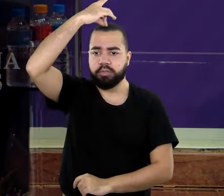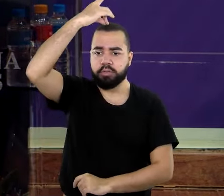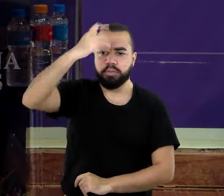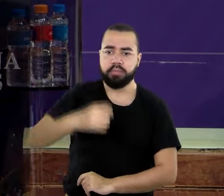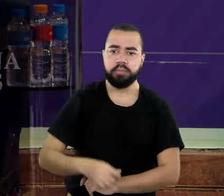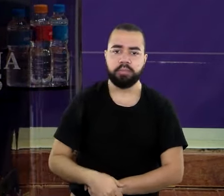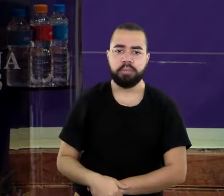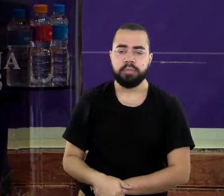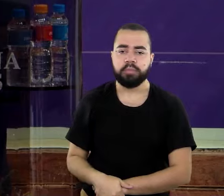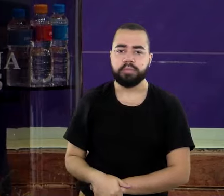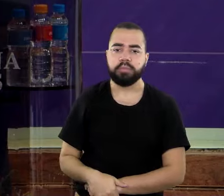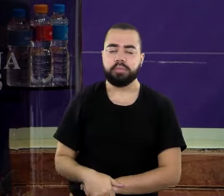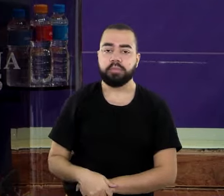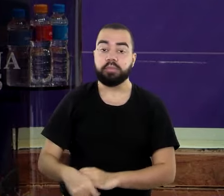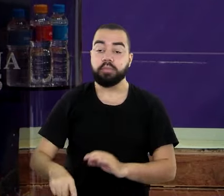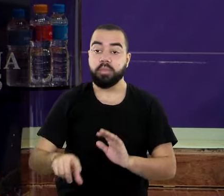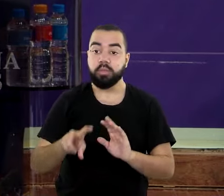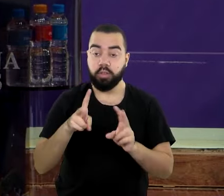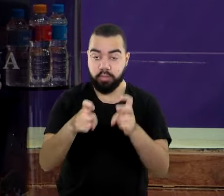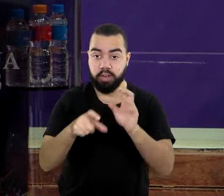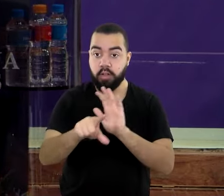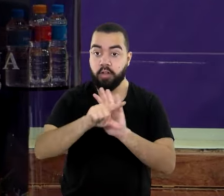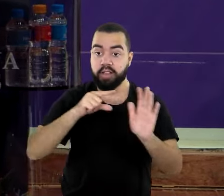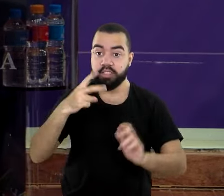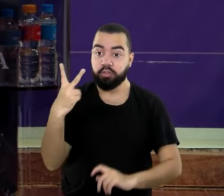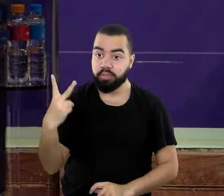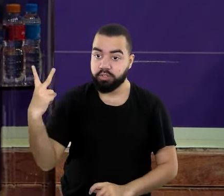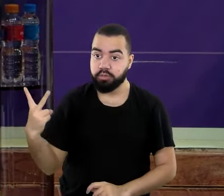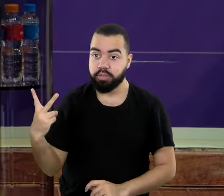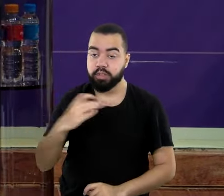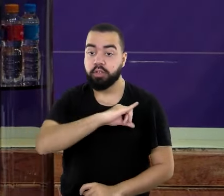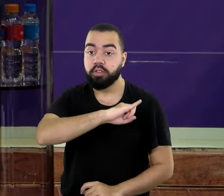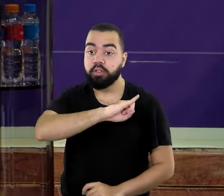22절 말씀입니다. Vejamos o versículo 22.